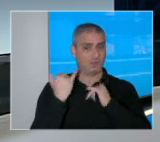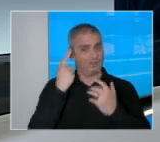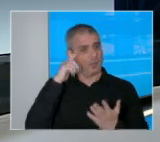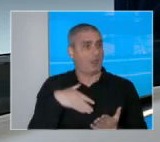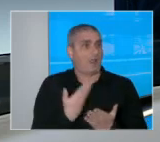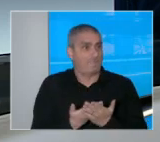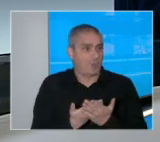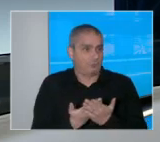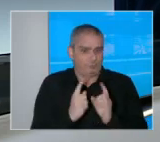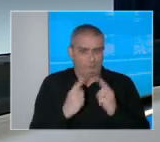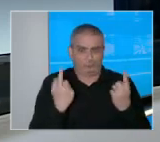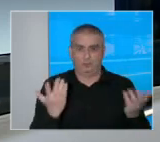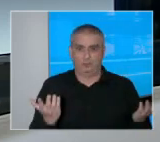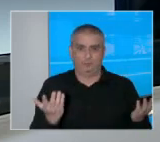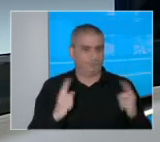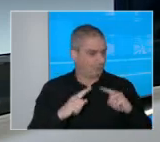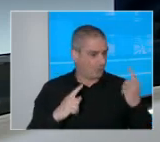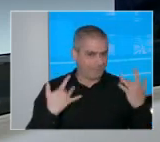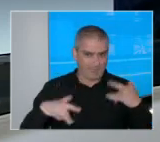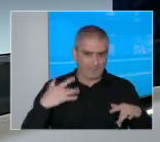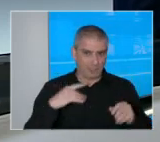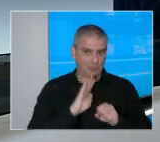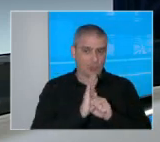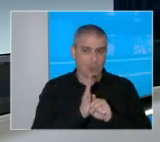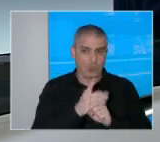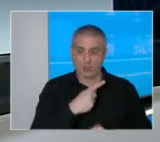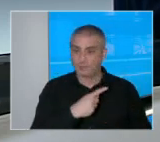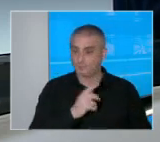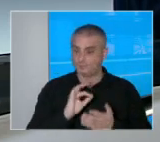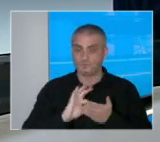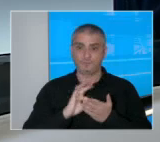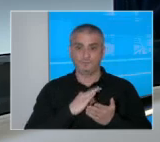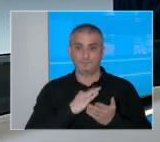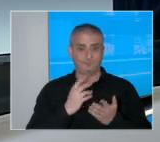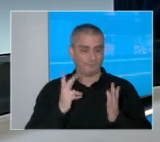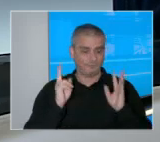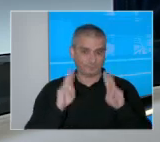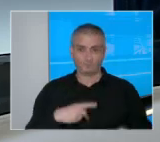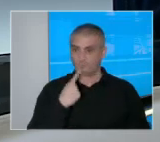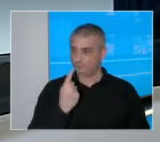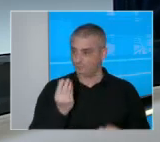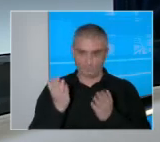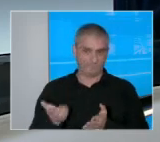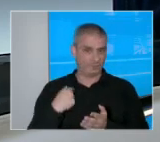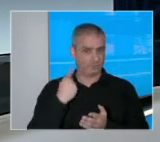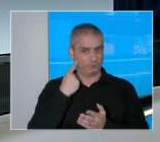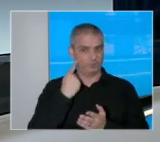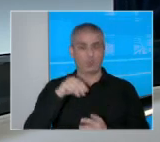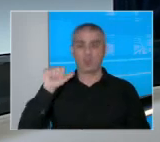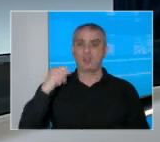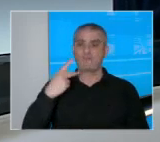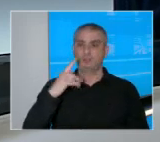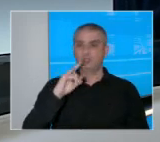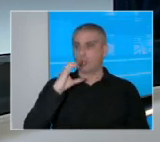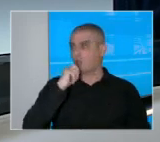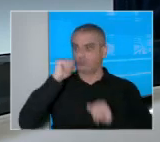חוות דעת די הזויות. מכל מיני מכחישות קורונה. שהמערכת של משרד הבריאות באופן חד משמעי אומרת את דבריו, אנחנו שומעים את אורית פרקש הכהן